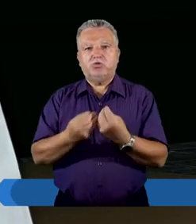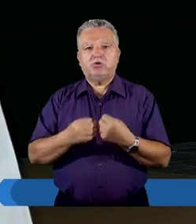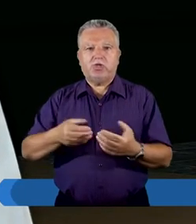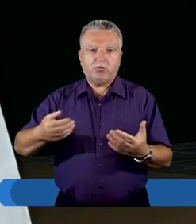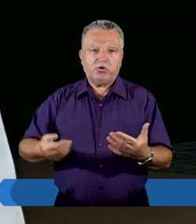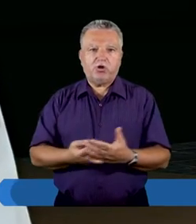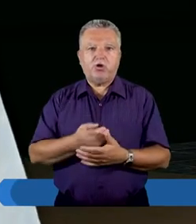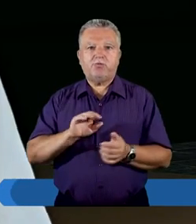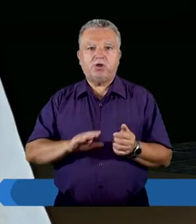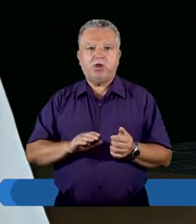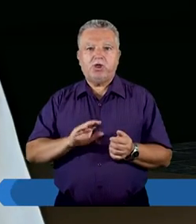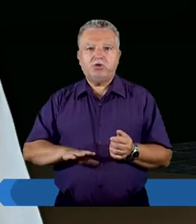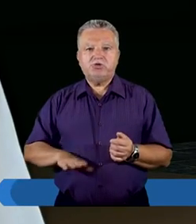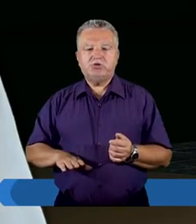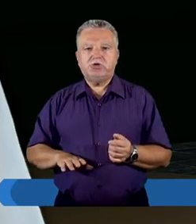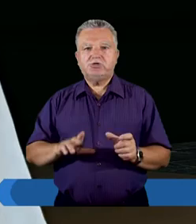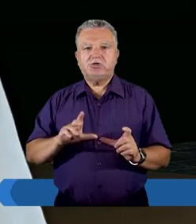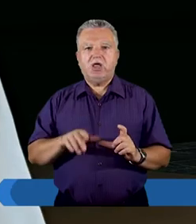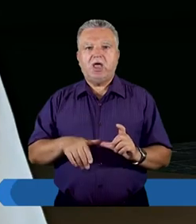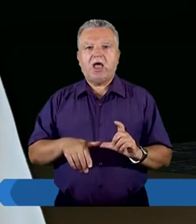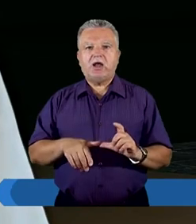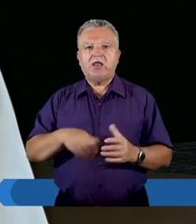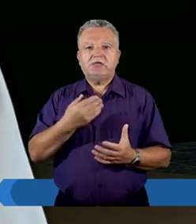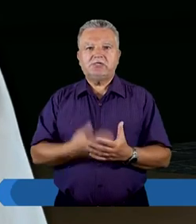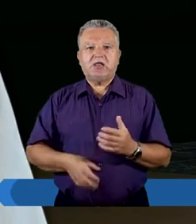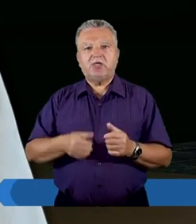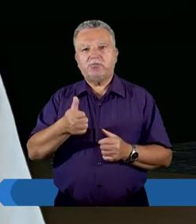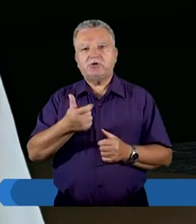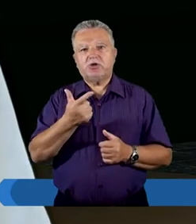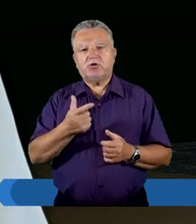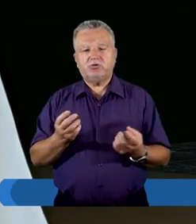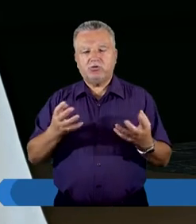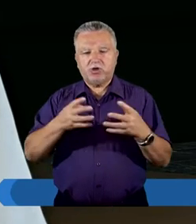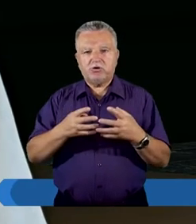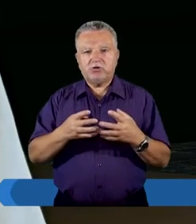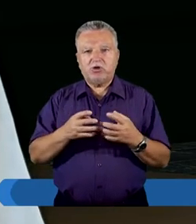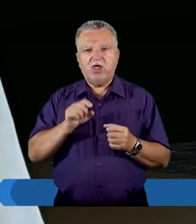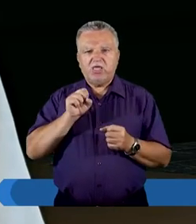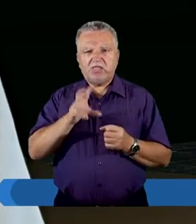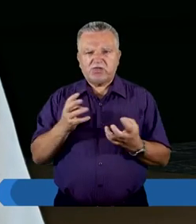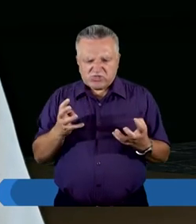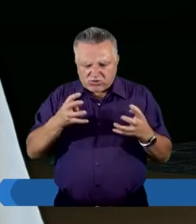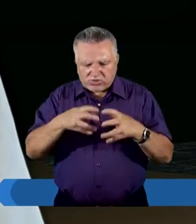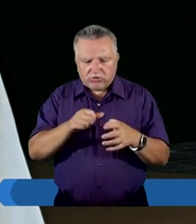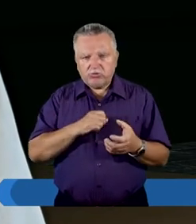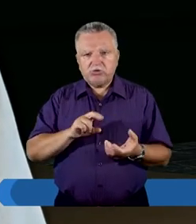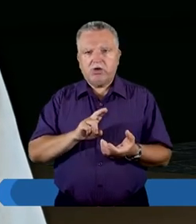utraty pierwszego czy drugiego dziecka z jakichś tam przyczyn tak potrafią się skoncentrować na życiu tych nowych dzieci i